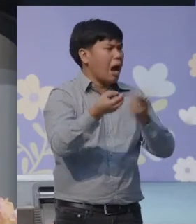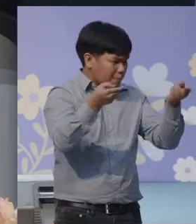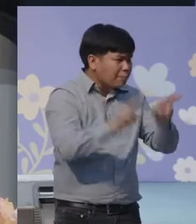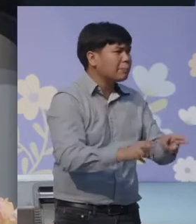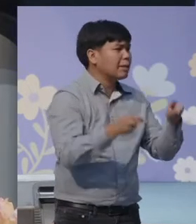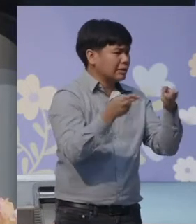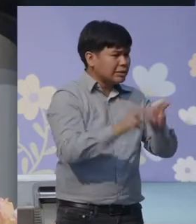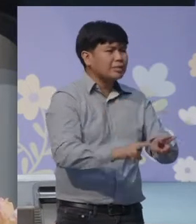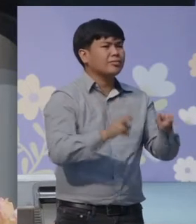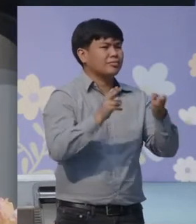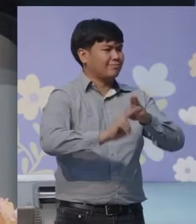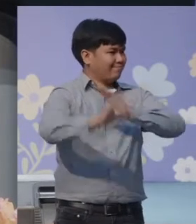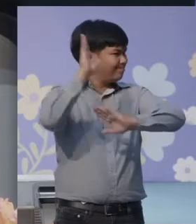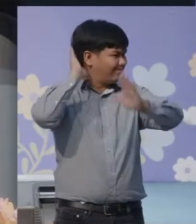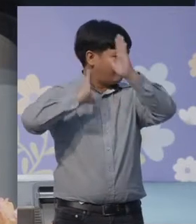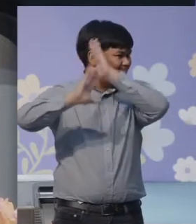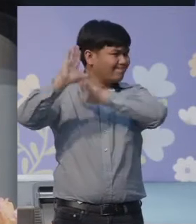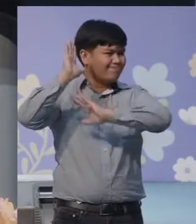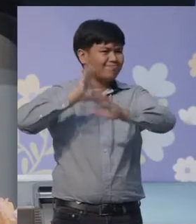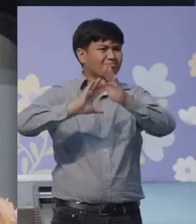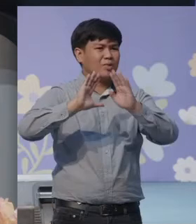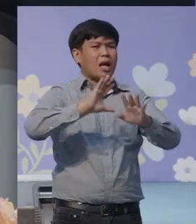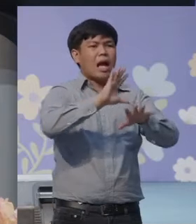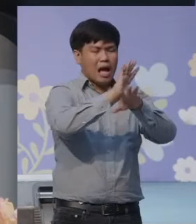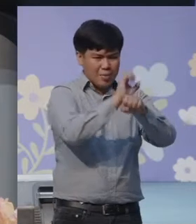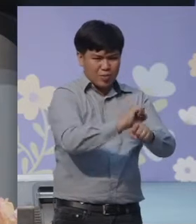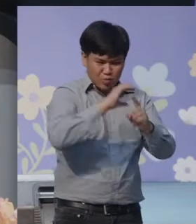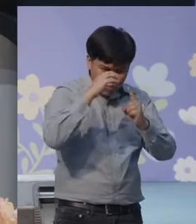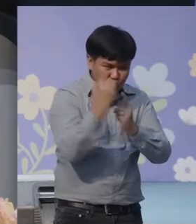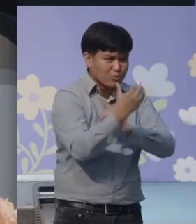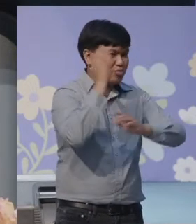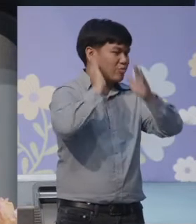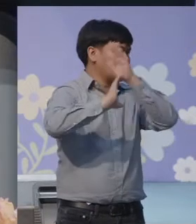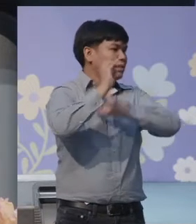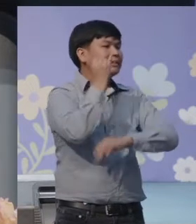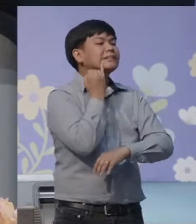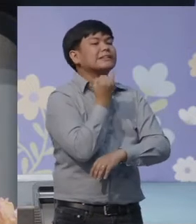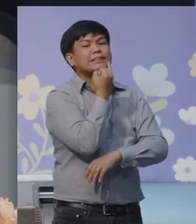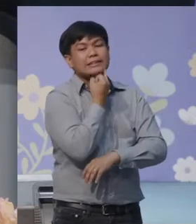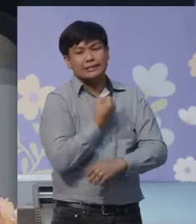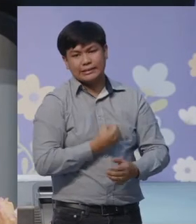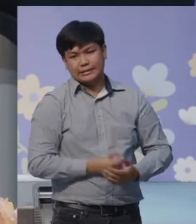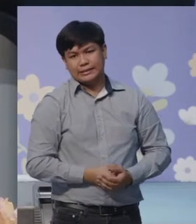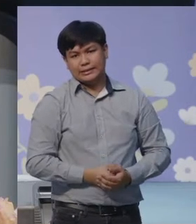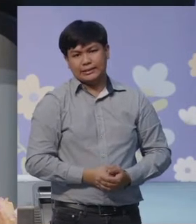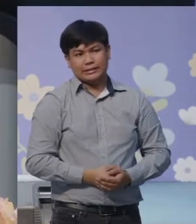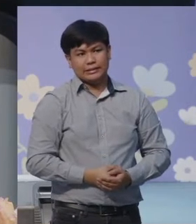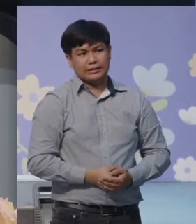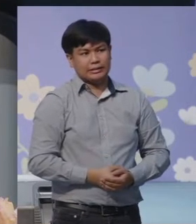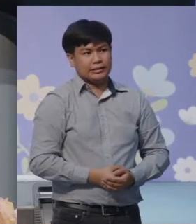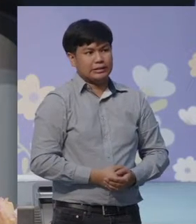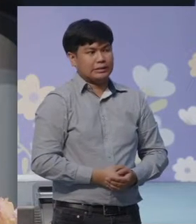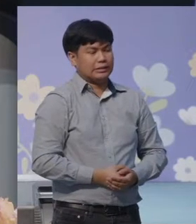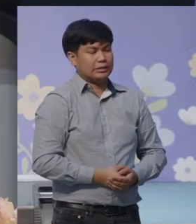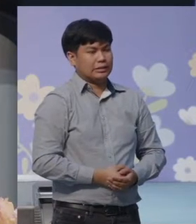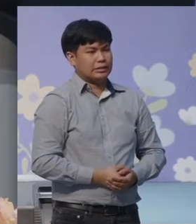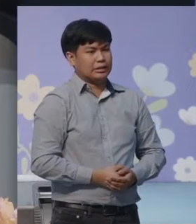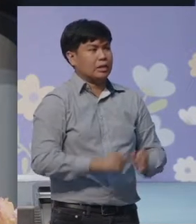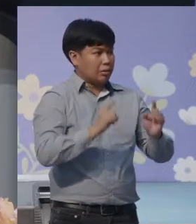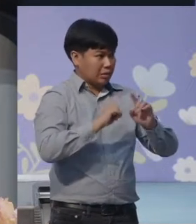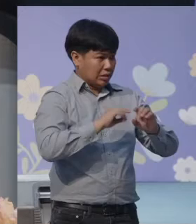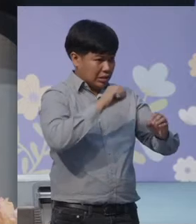uso sa kapaligiran ng Israel at kahit na hindi naman sana talaga dapat sa Israel,